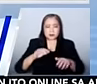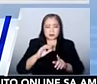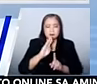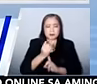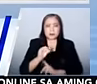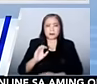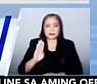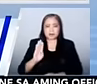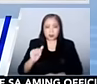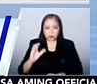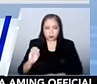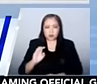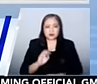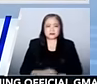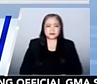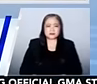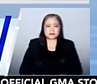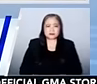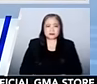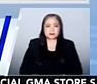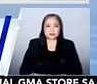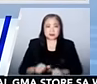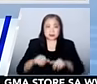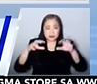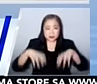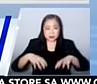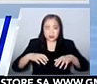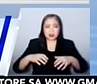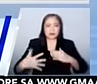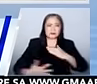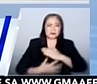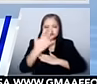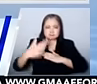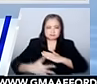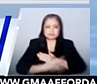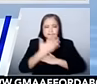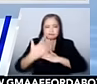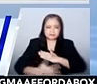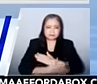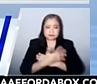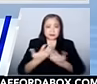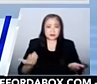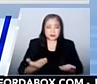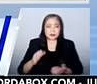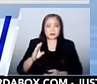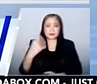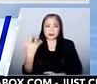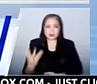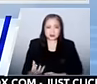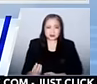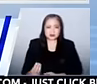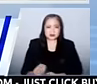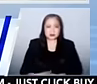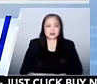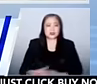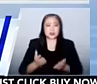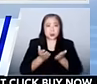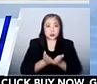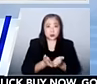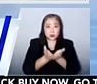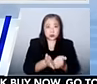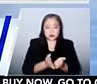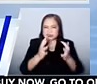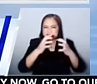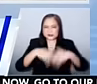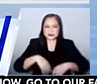kasabay ng pag-ulan ay binayo ng malalakas na Alo naman ang baybayin ng pinamukan proper sa Batangas City nawasak ang bangkang ito kaya pinasok